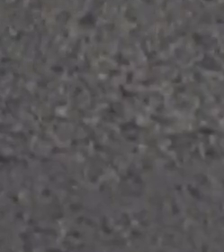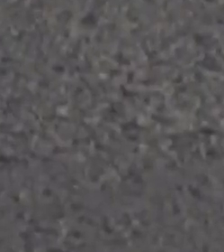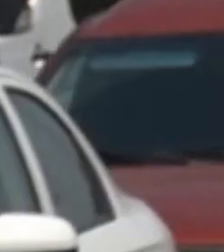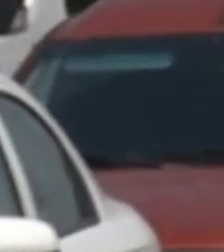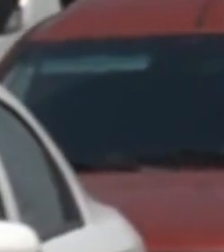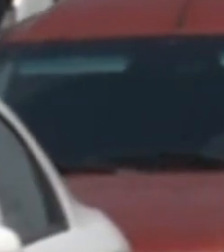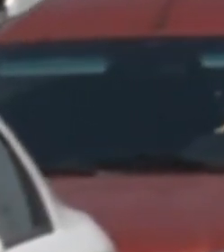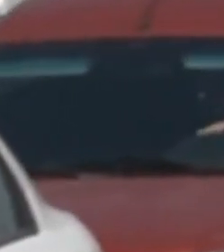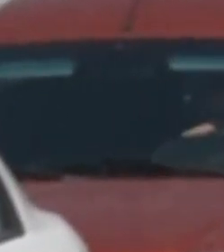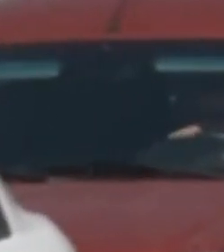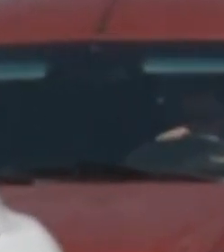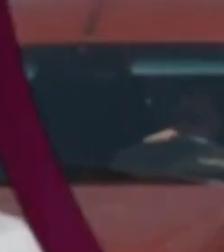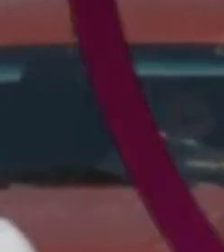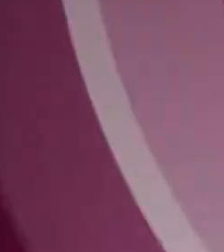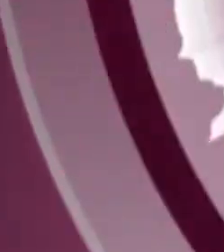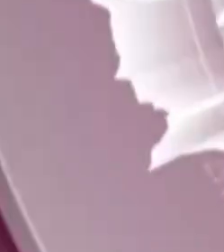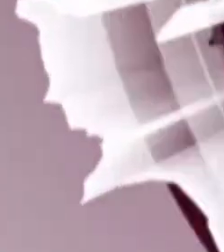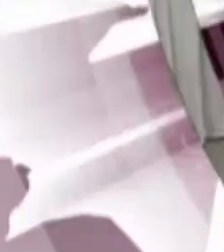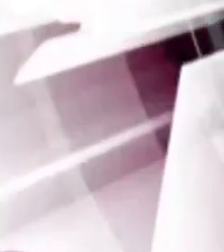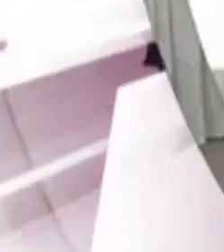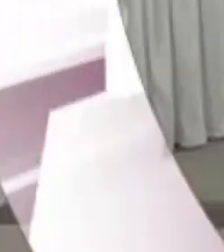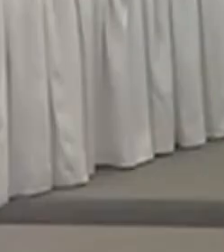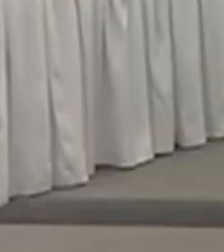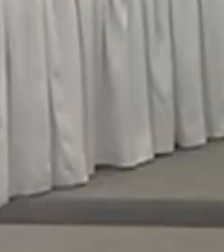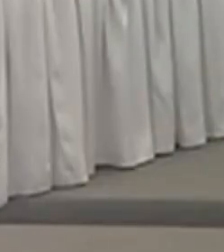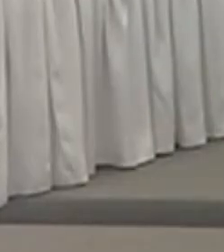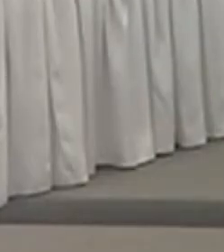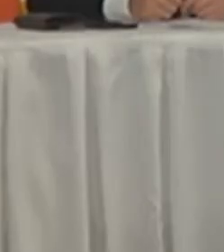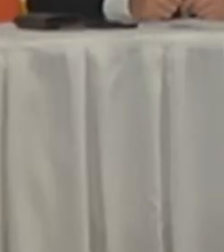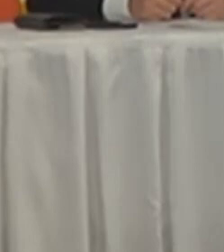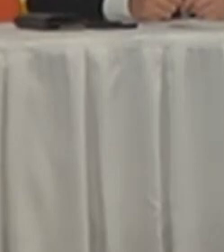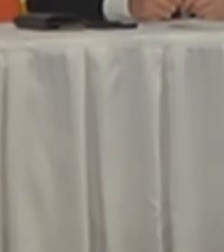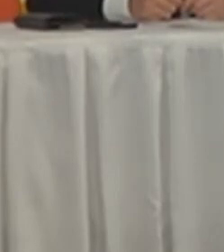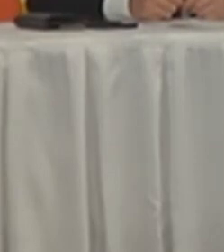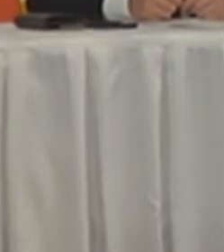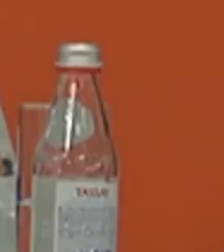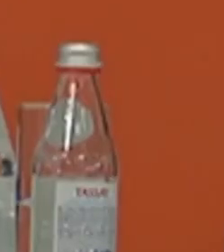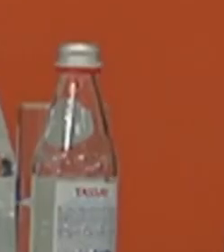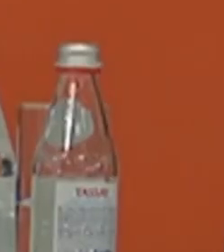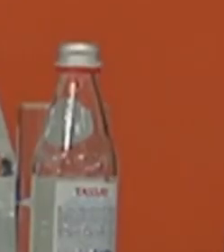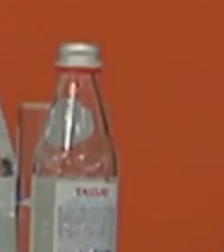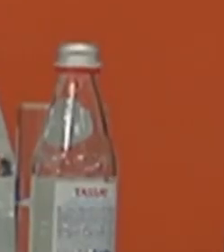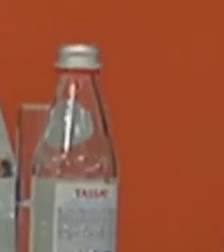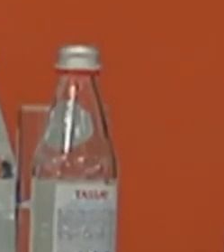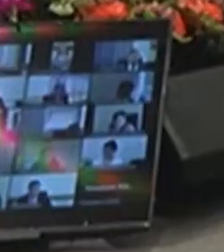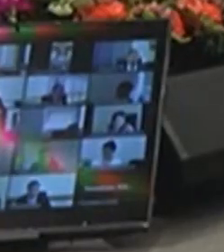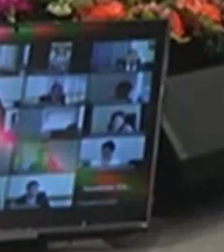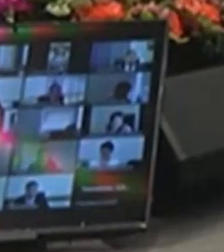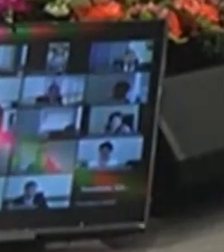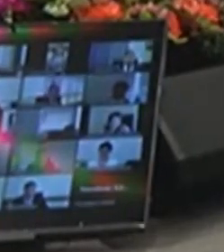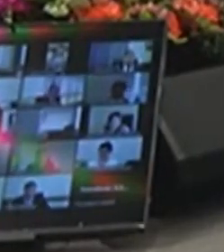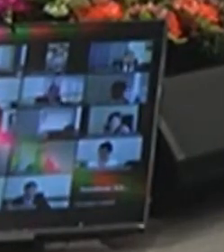состоянии, выяснял я, Ануар Амангельдинов. В Алматы подвели итоги всеобщего обсуждения плана развития